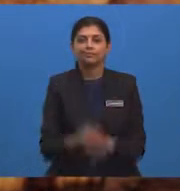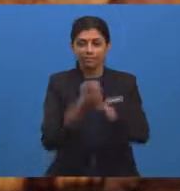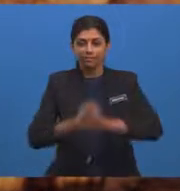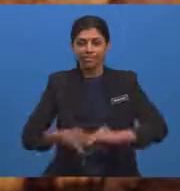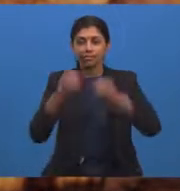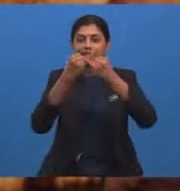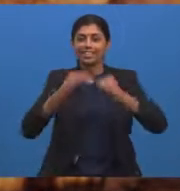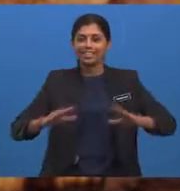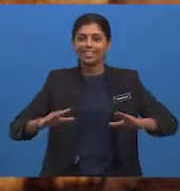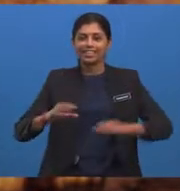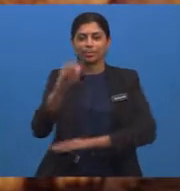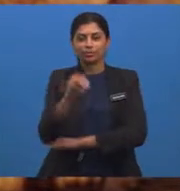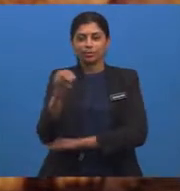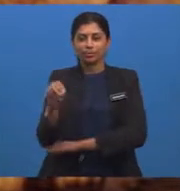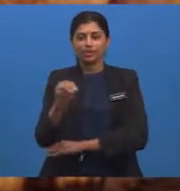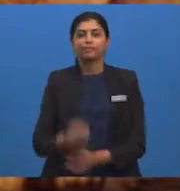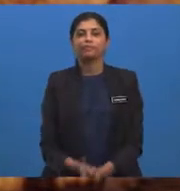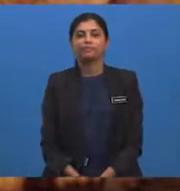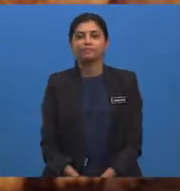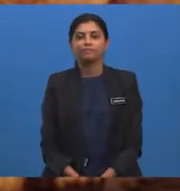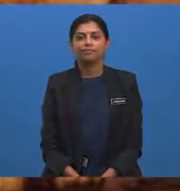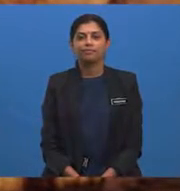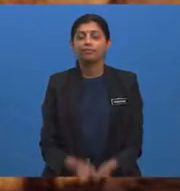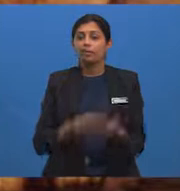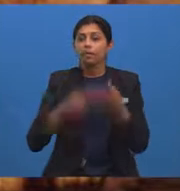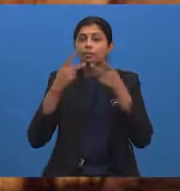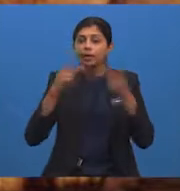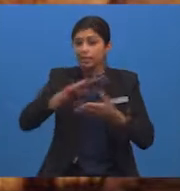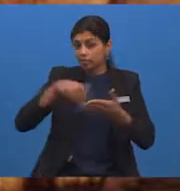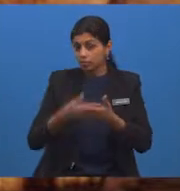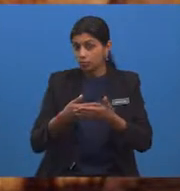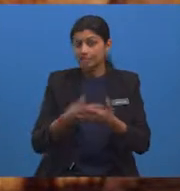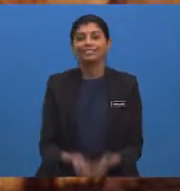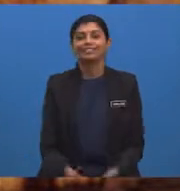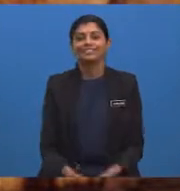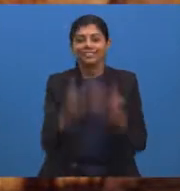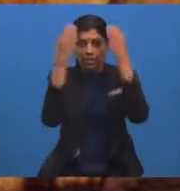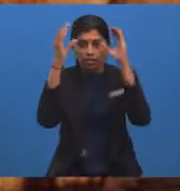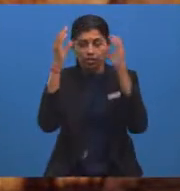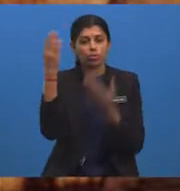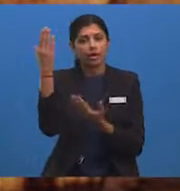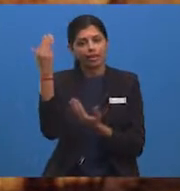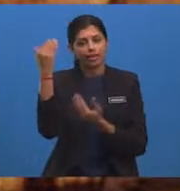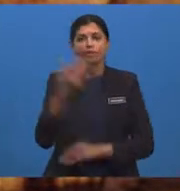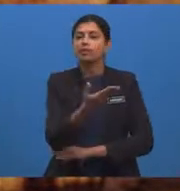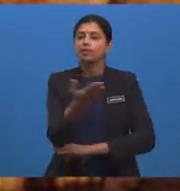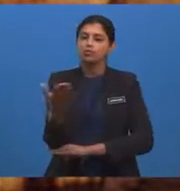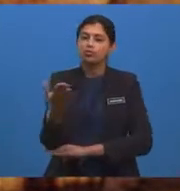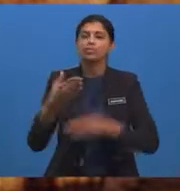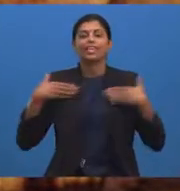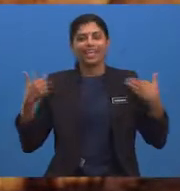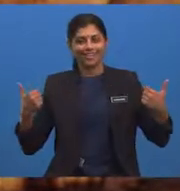Assalamualaikum dan selamat sejahtera, murid-murid. Apa khabar semua? Cikgu harap kamu semua